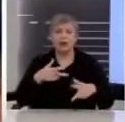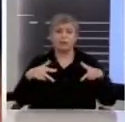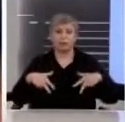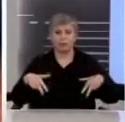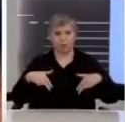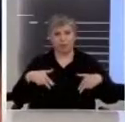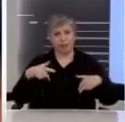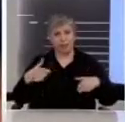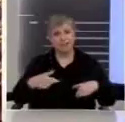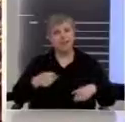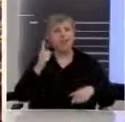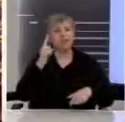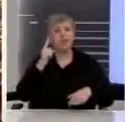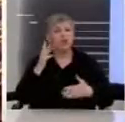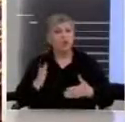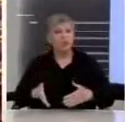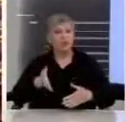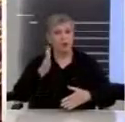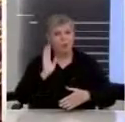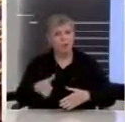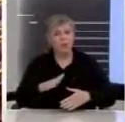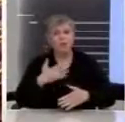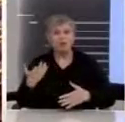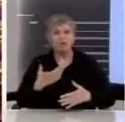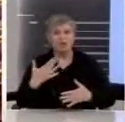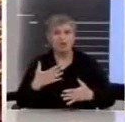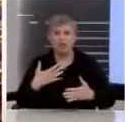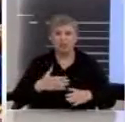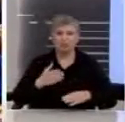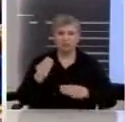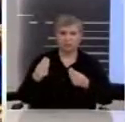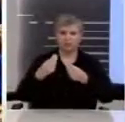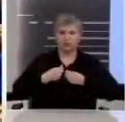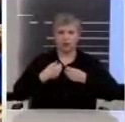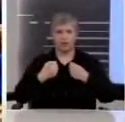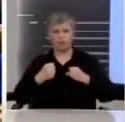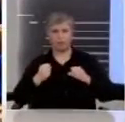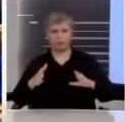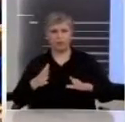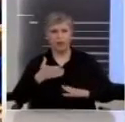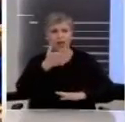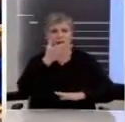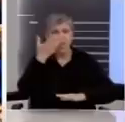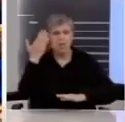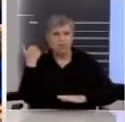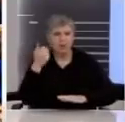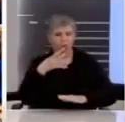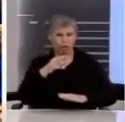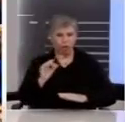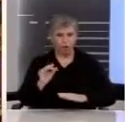θα καταφέρετε να δημιουργήσετε ρογμή και αμφισβήτηση στην ηθική ακεραιότητα αυτής της κυβέρνησης?